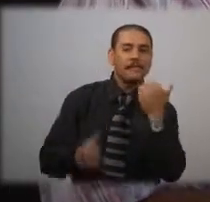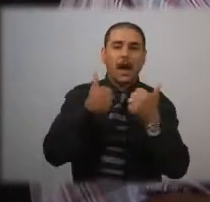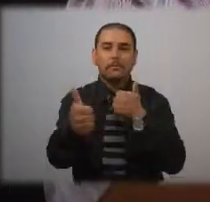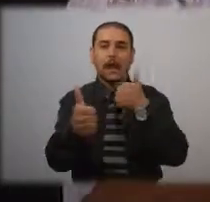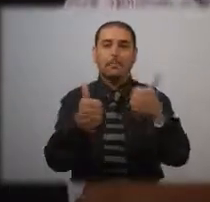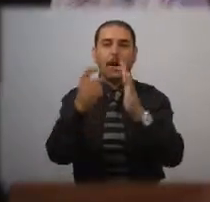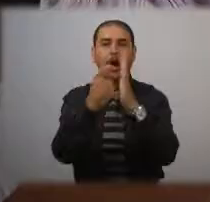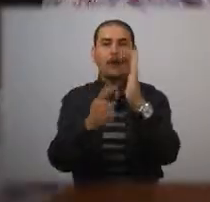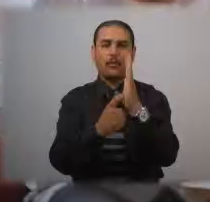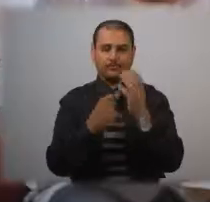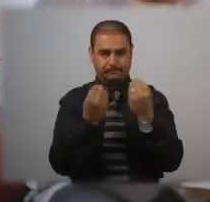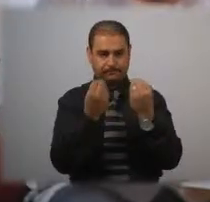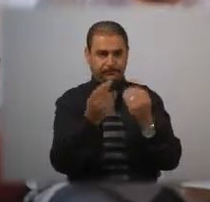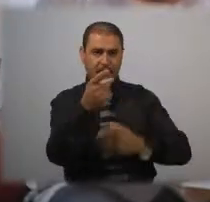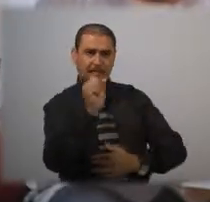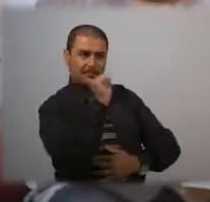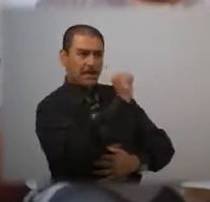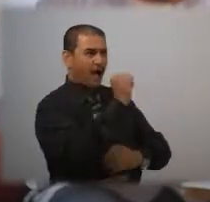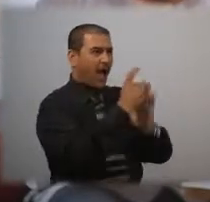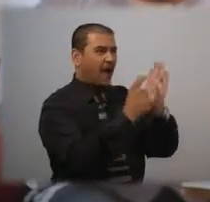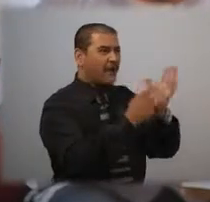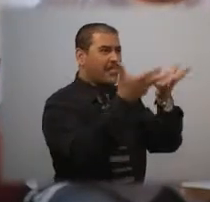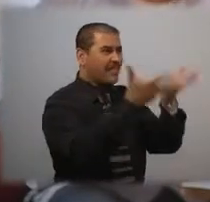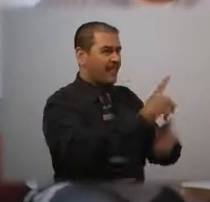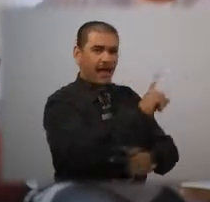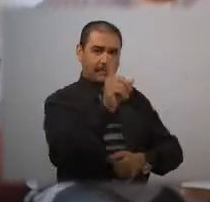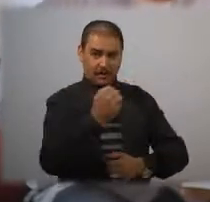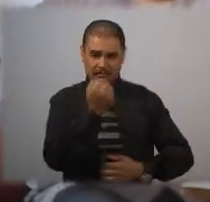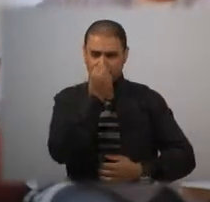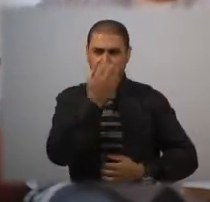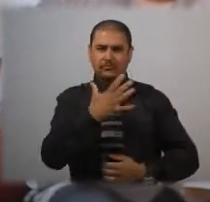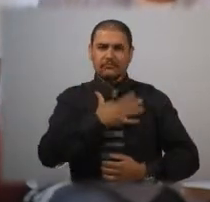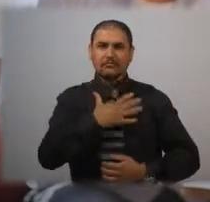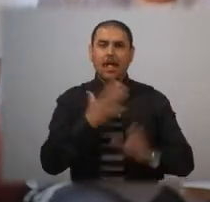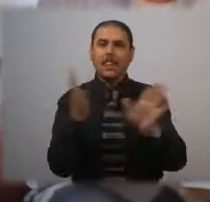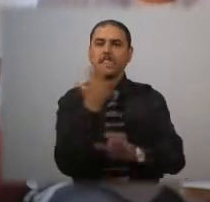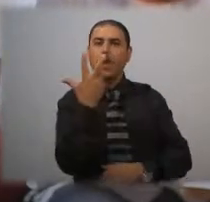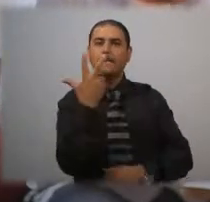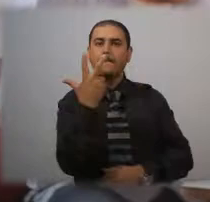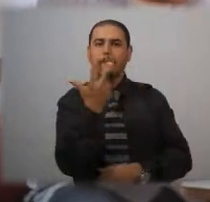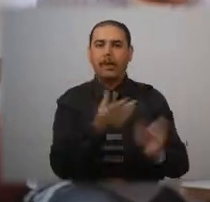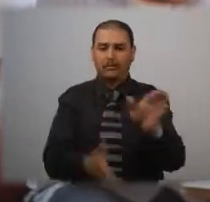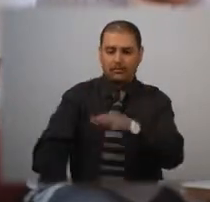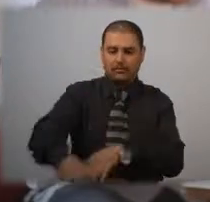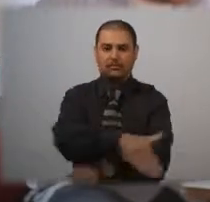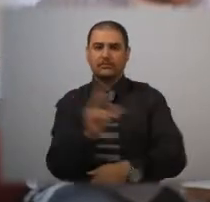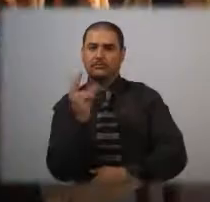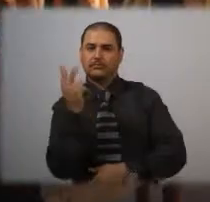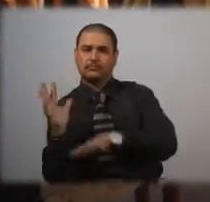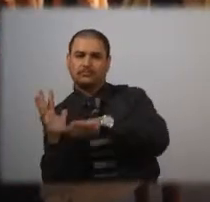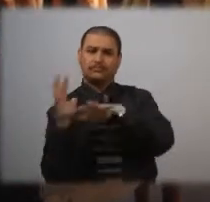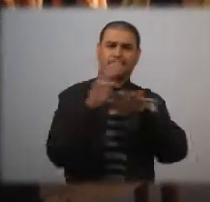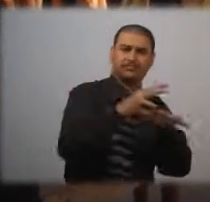الجاني ومين المجني عليه حسب القانون هذا قانونك انت قانوننا احنا بيحكي انه العشيره معها ثلاث ايام وثلث بتحل المشاكل بدون ما يتدخل حدا